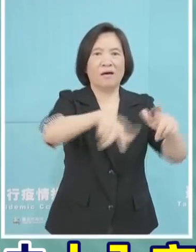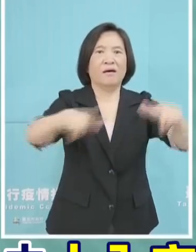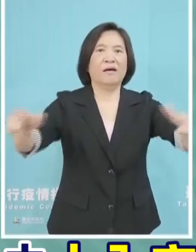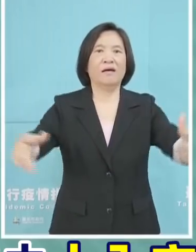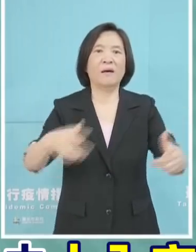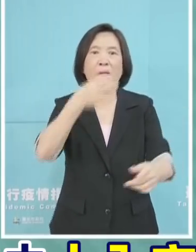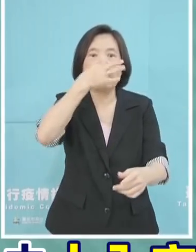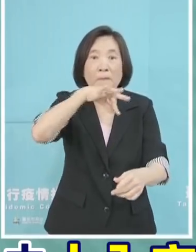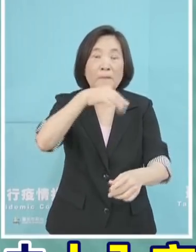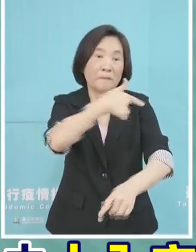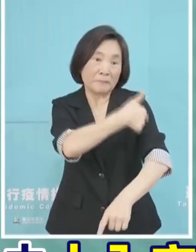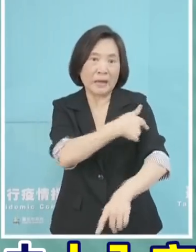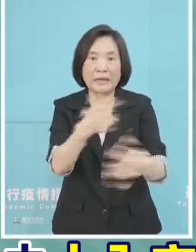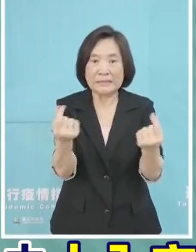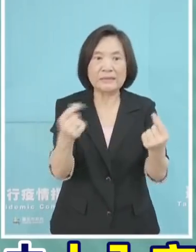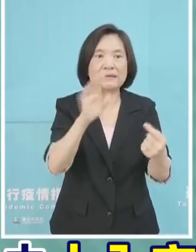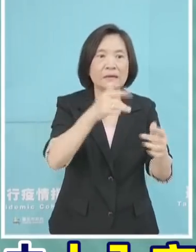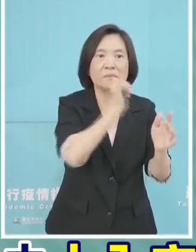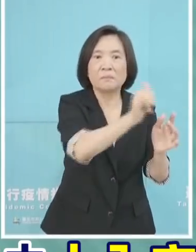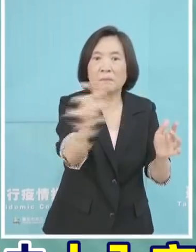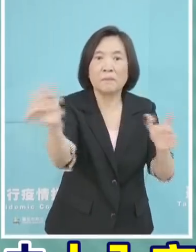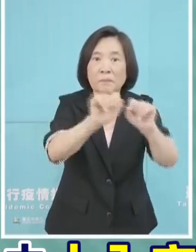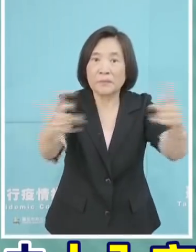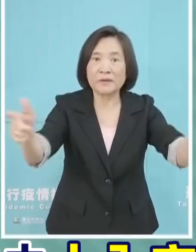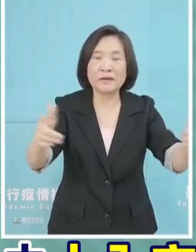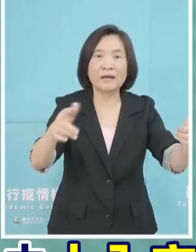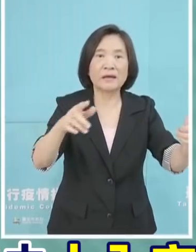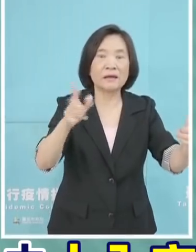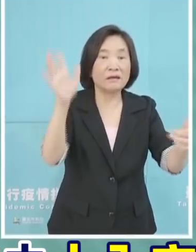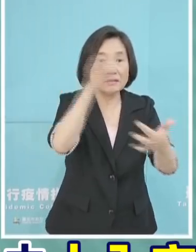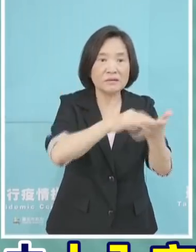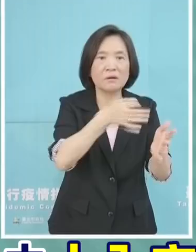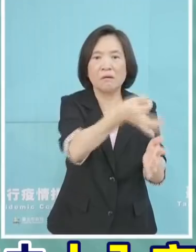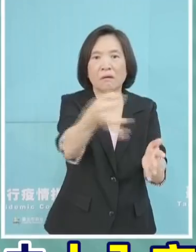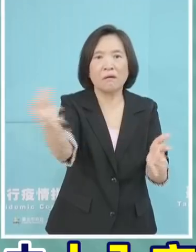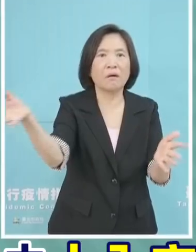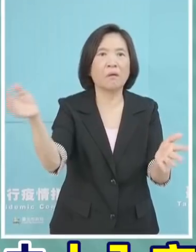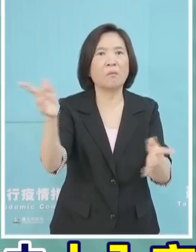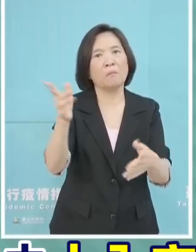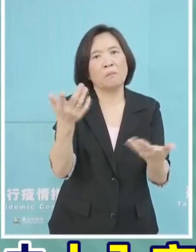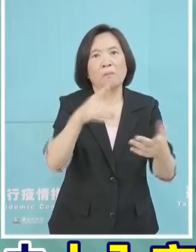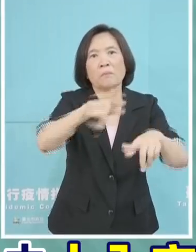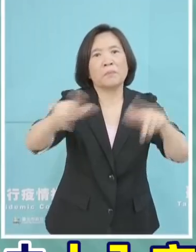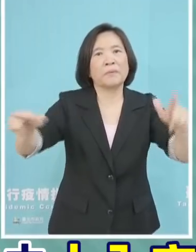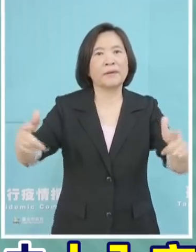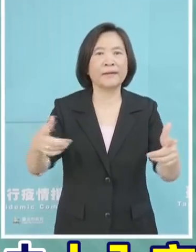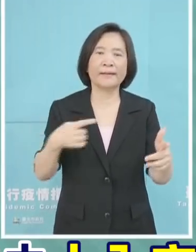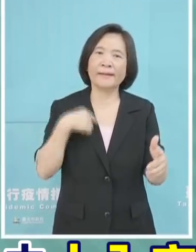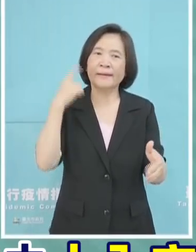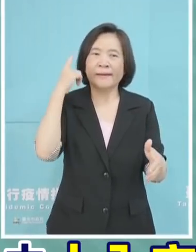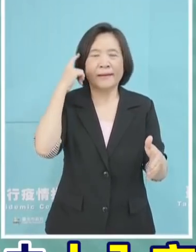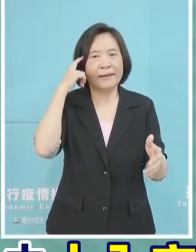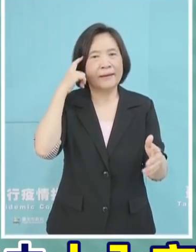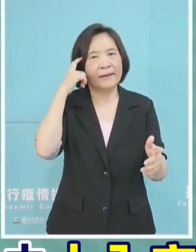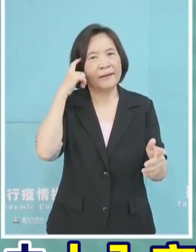打流感疫苗，你知道，因为你在不同的地方，你要缴不一样的钱。那时候我们当时在设计这